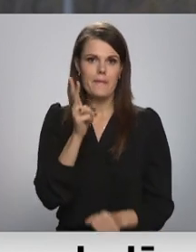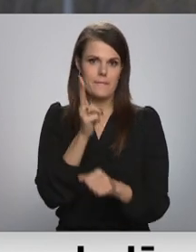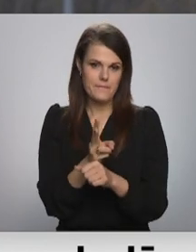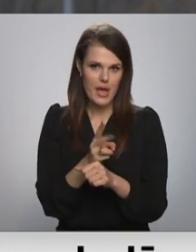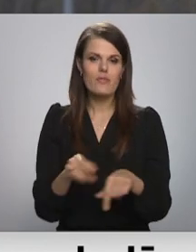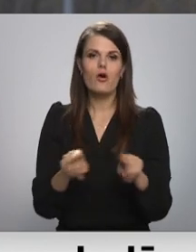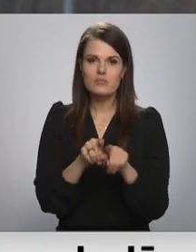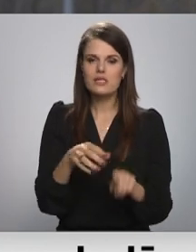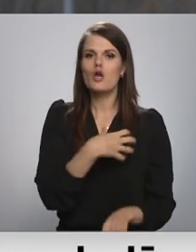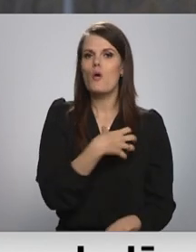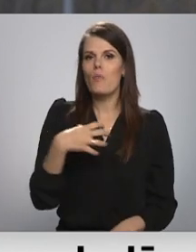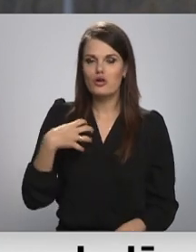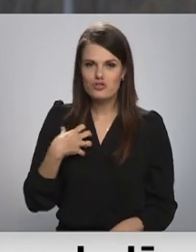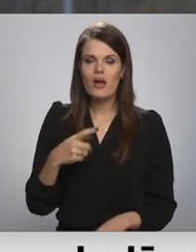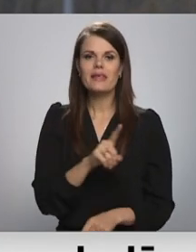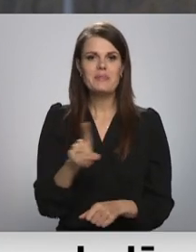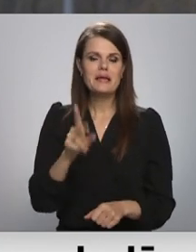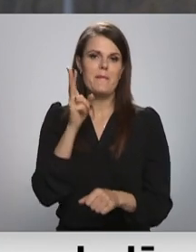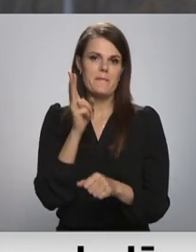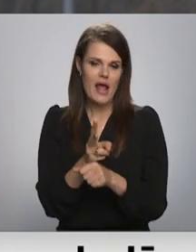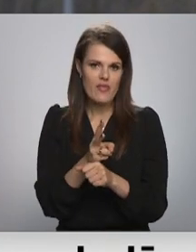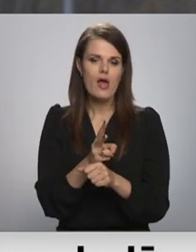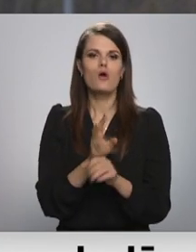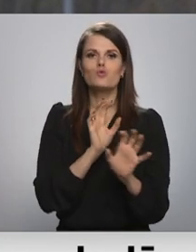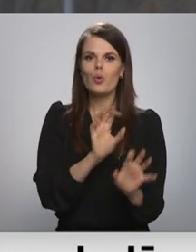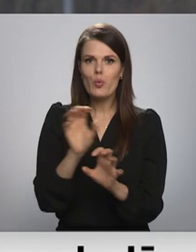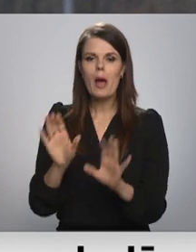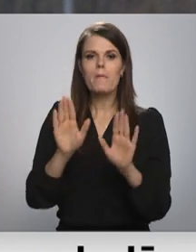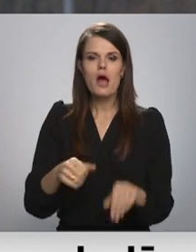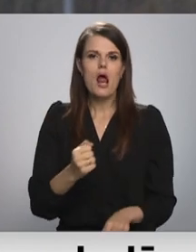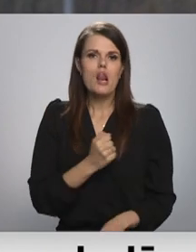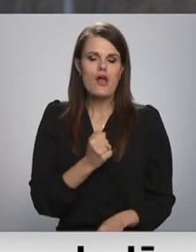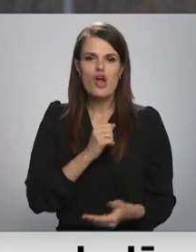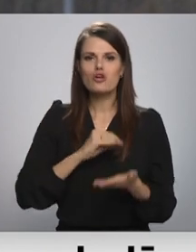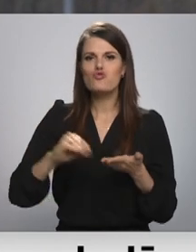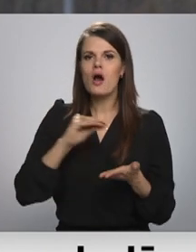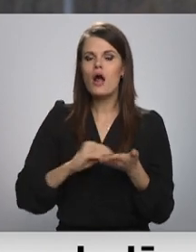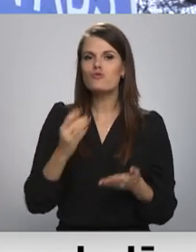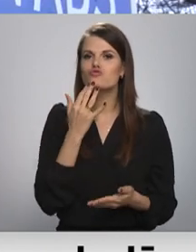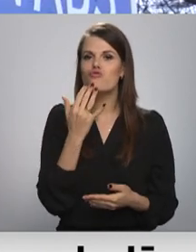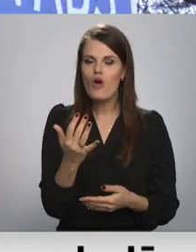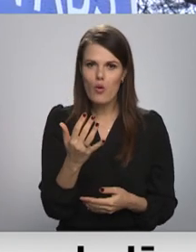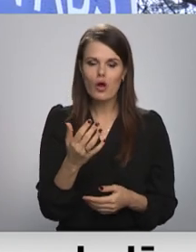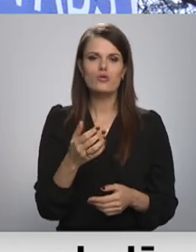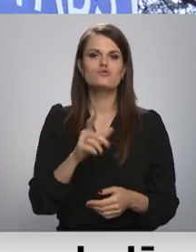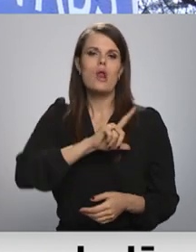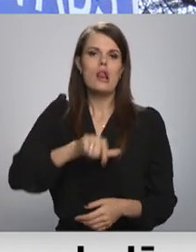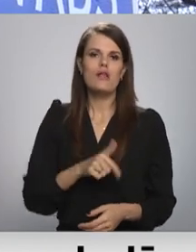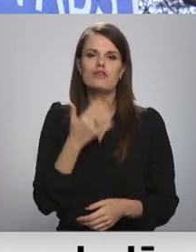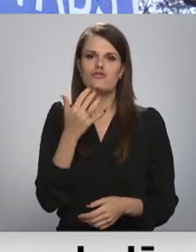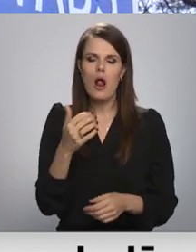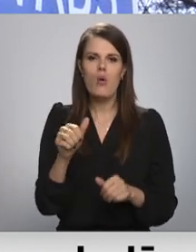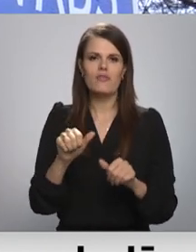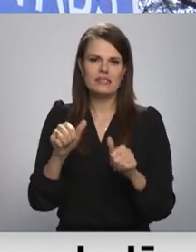tad arī pašvaldībai, ir pienākums rūpētīs par latgaliešu rakstu valodas, ko latviešu valodas